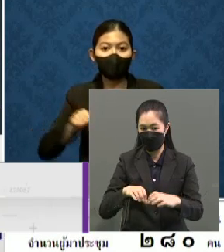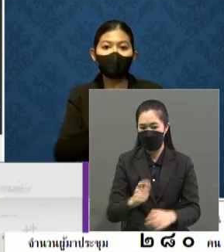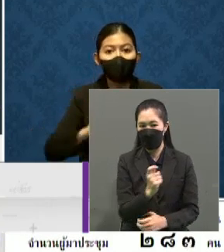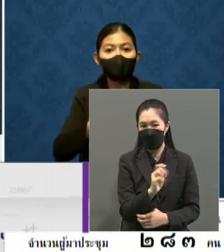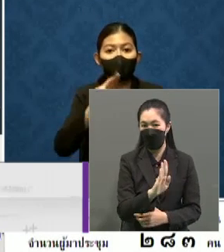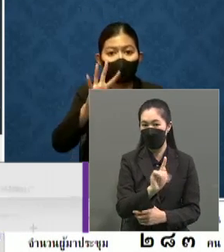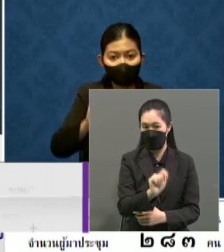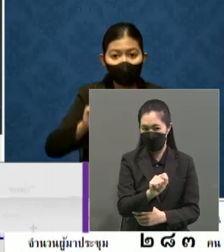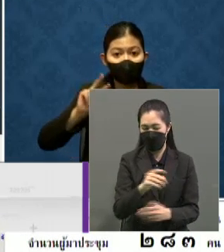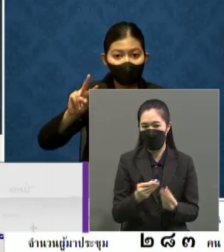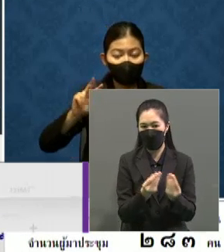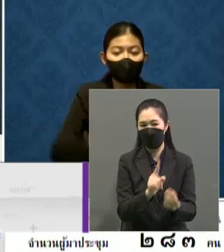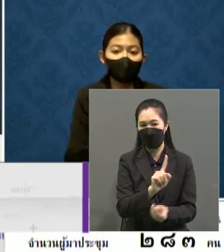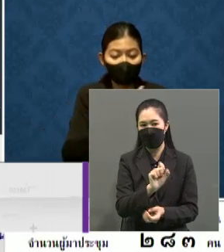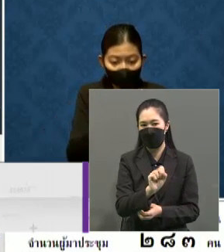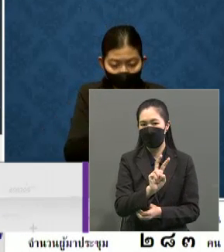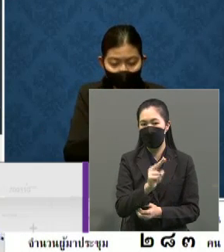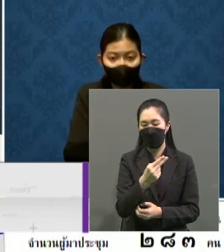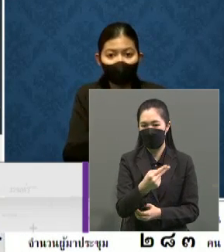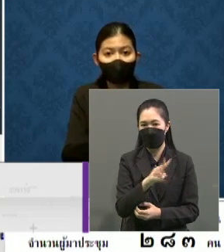ถิ่นที่